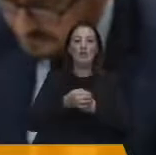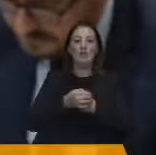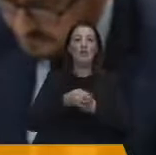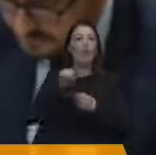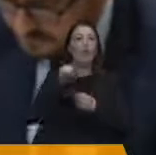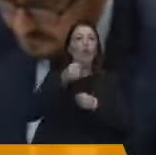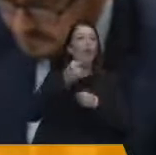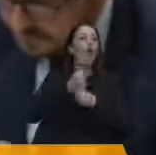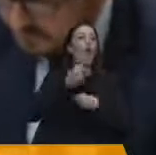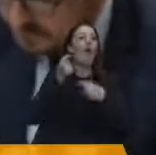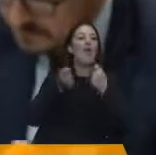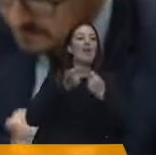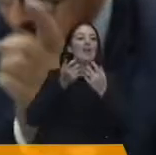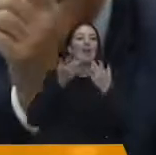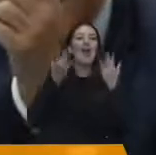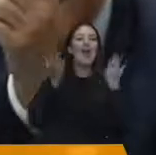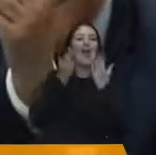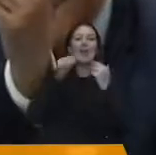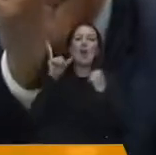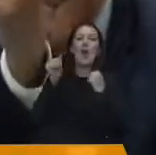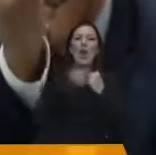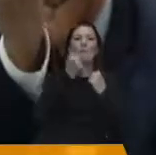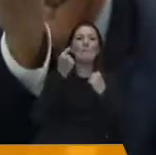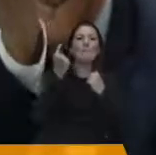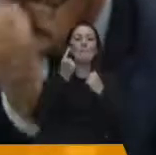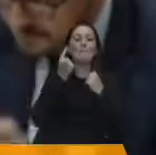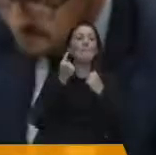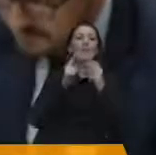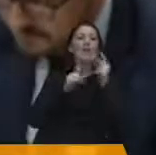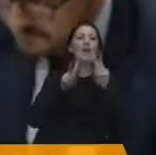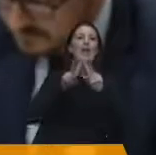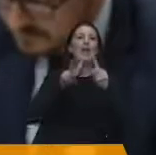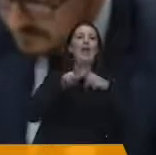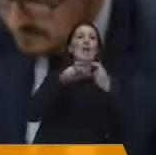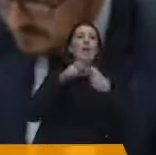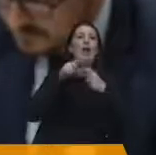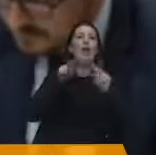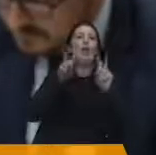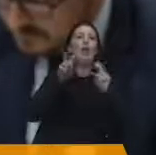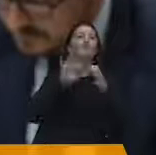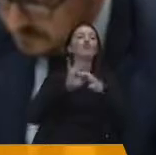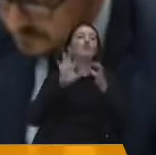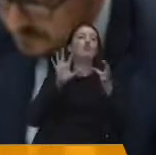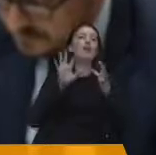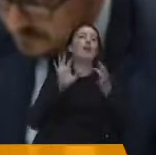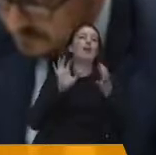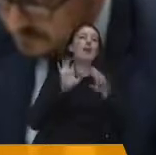O görevlerden en önemlilerinden bir tanesi de imar meselesini çözmekle ilgilidir.